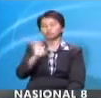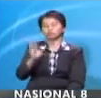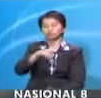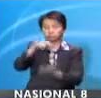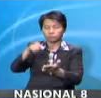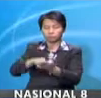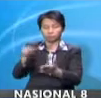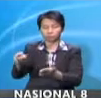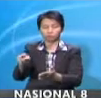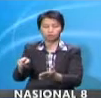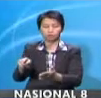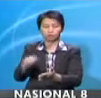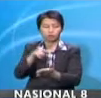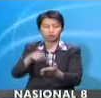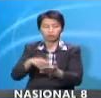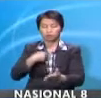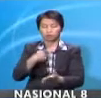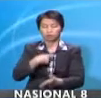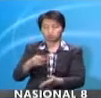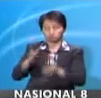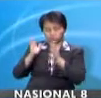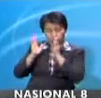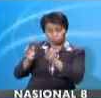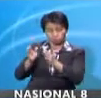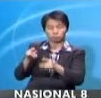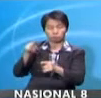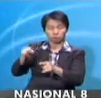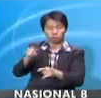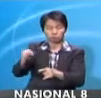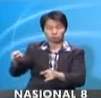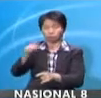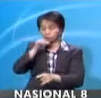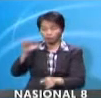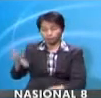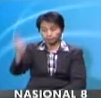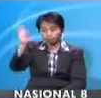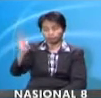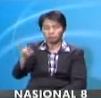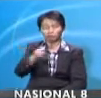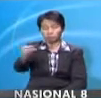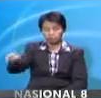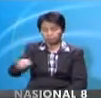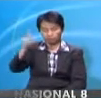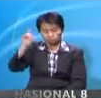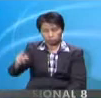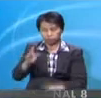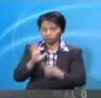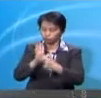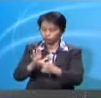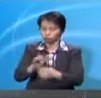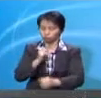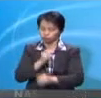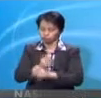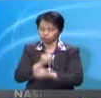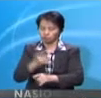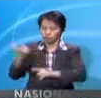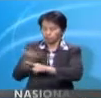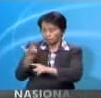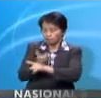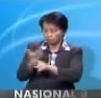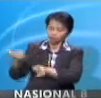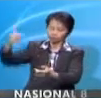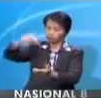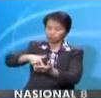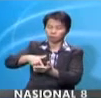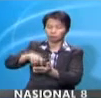satu yang kita tekankan kepada mereka-mereka yang tak begitu, mereka mesti tunjuk kesungguhan untuk berlatih